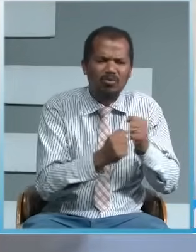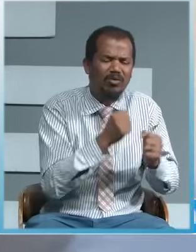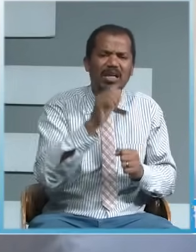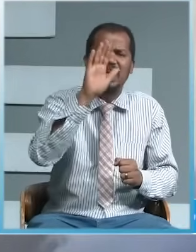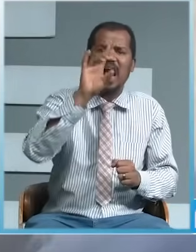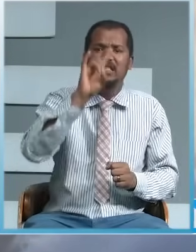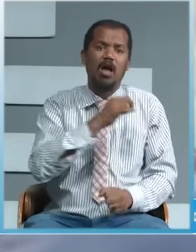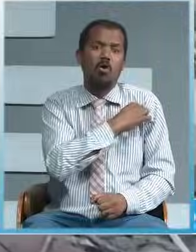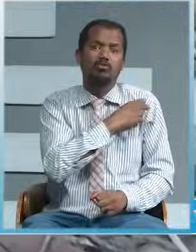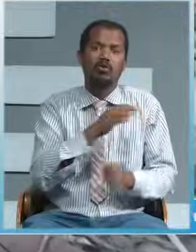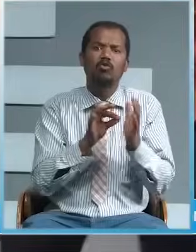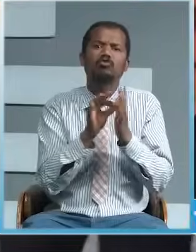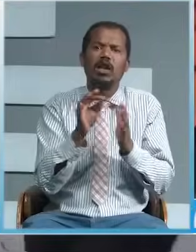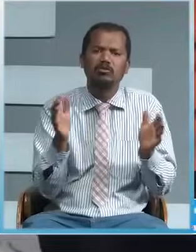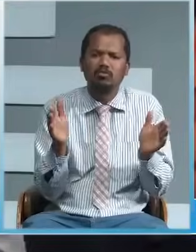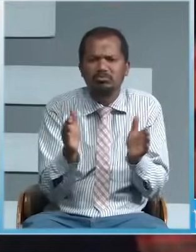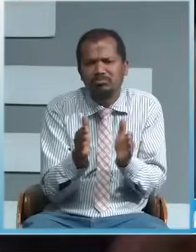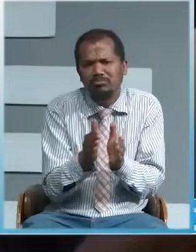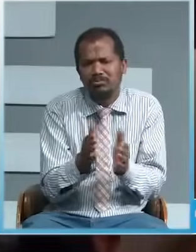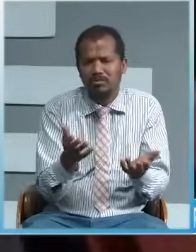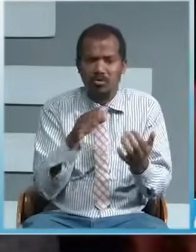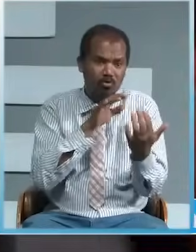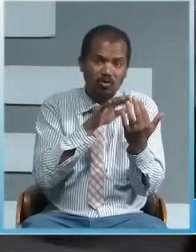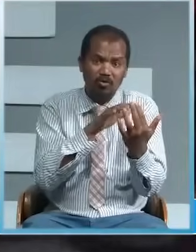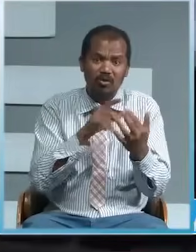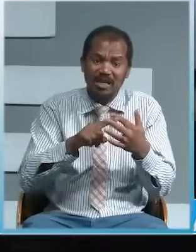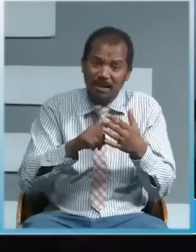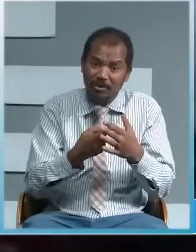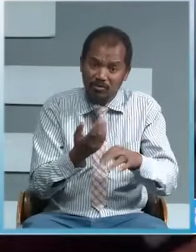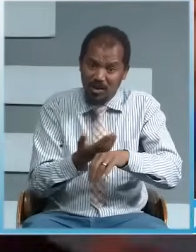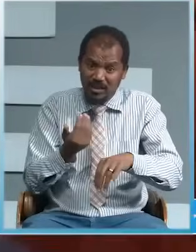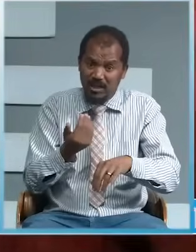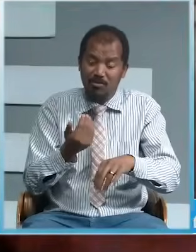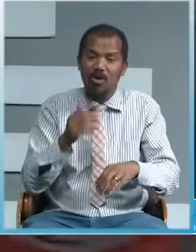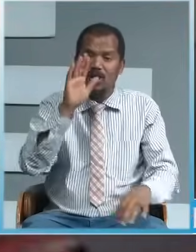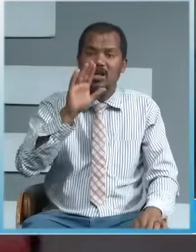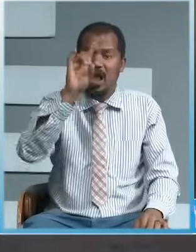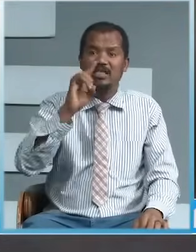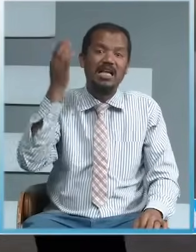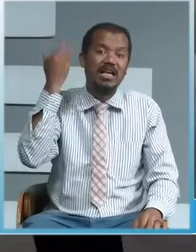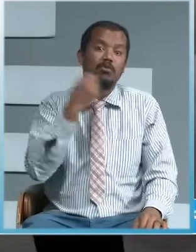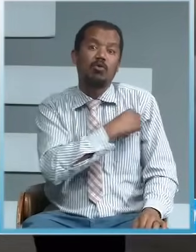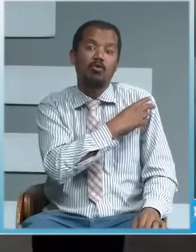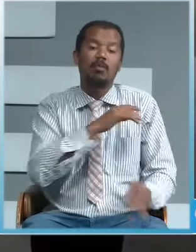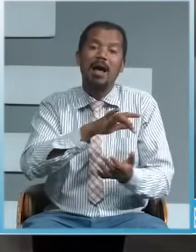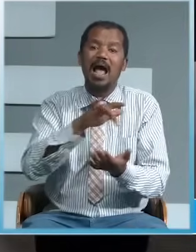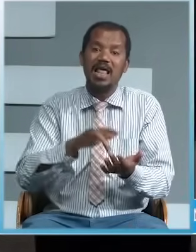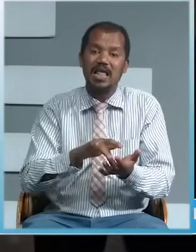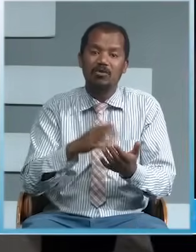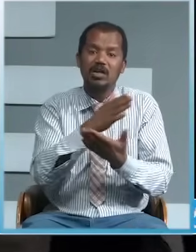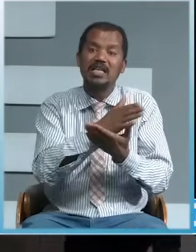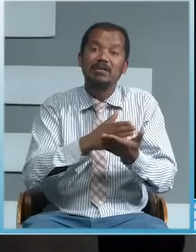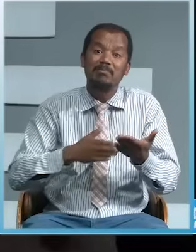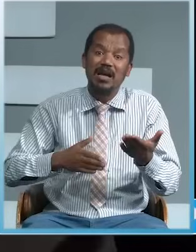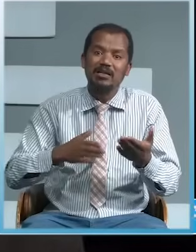የሚውተረተሩት የጋዛ ሆስፒታሎች ቁጥራቸው እየተመናመነ መጥቷል። ጦርነቱ ከመጀመሩ አስቀድሞ በጋዛ ከነበሩት ሆስፒታሎች